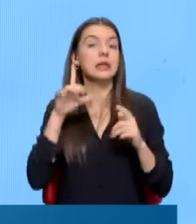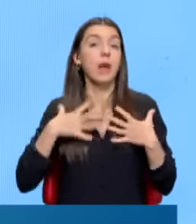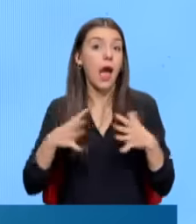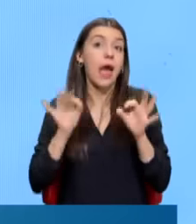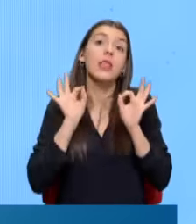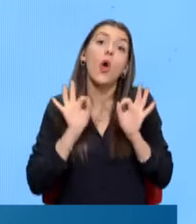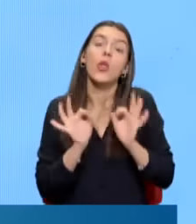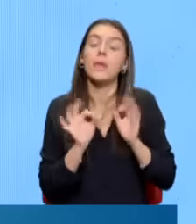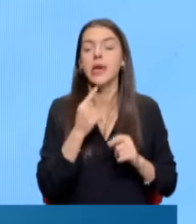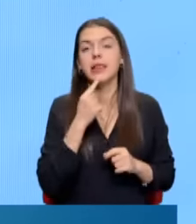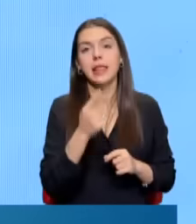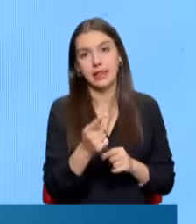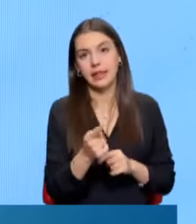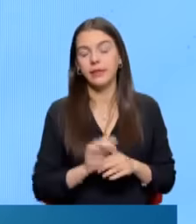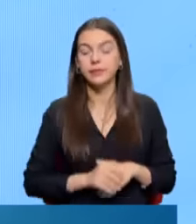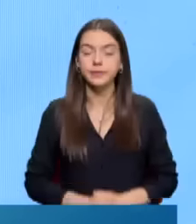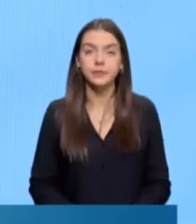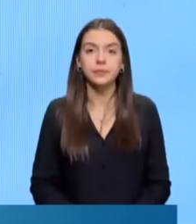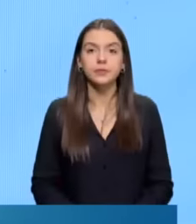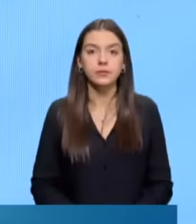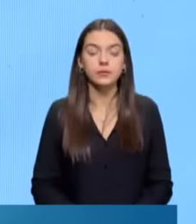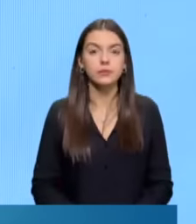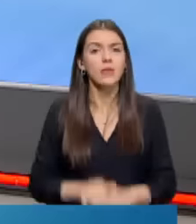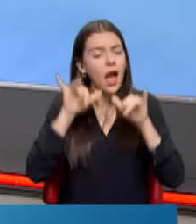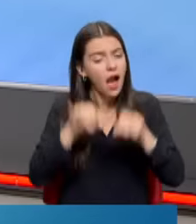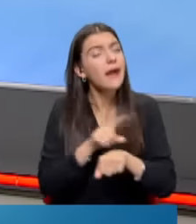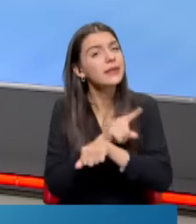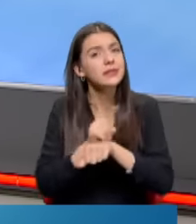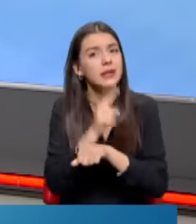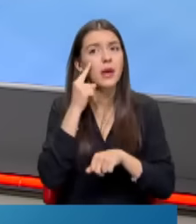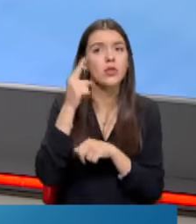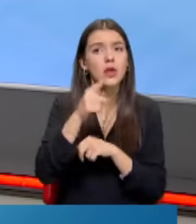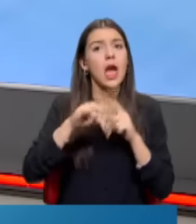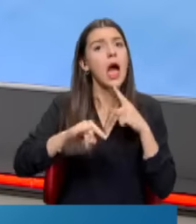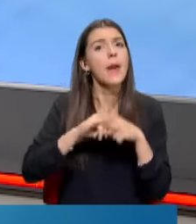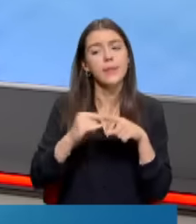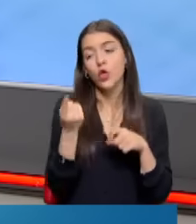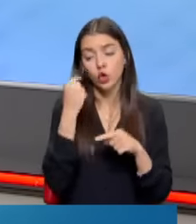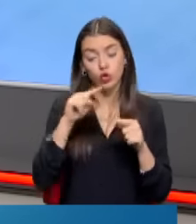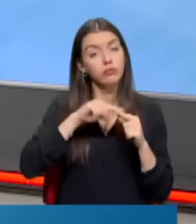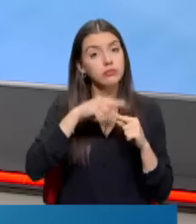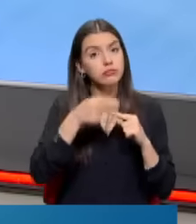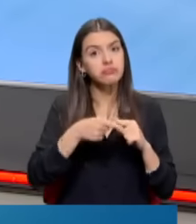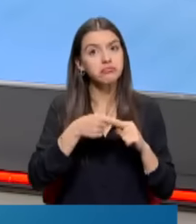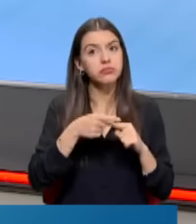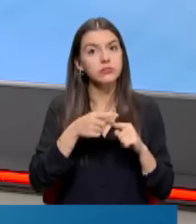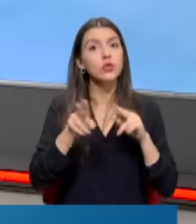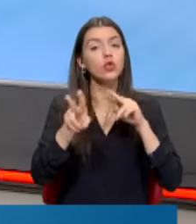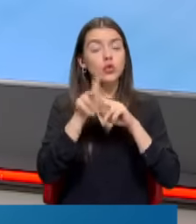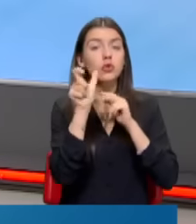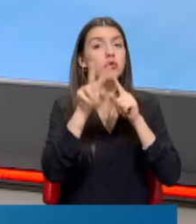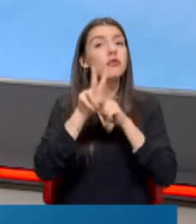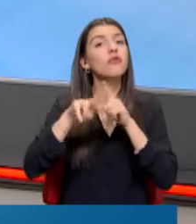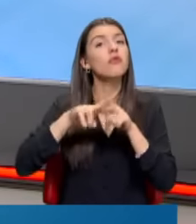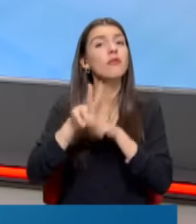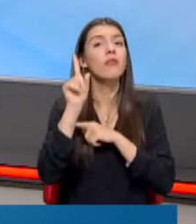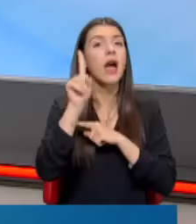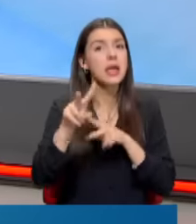önemli olduğunu vurguladı deniyor. Aynı zamanda Haniye dün itibariyle az evvel söyledim, Kuvayi Milli'ye